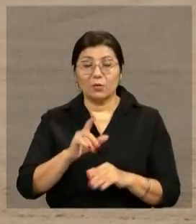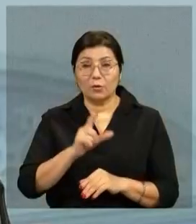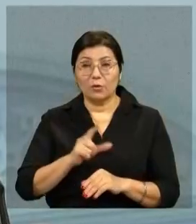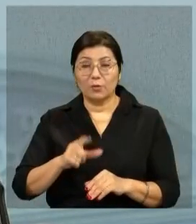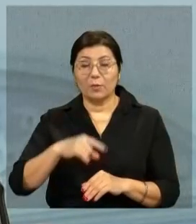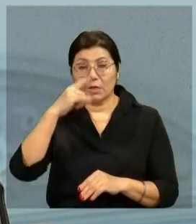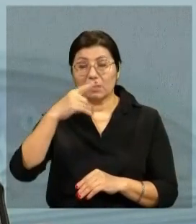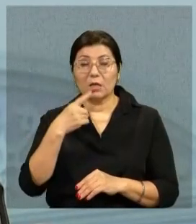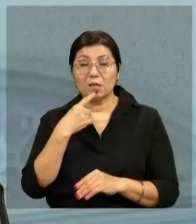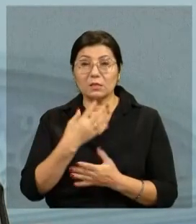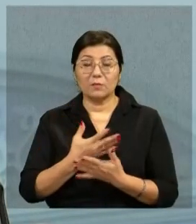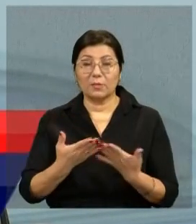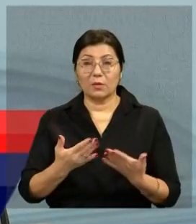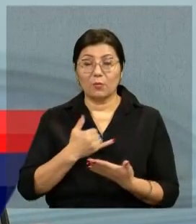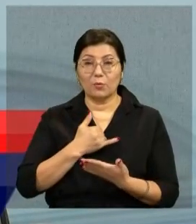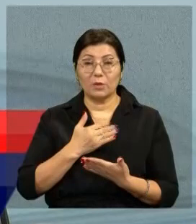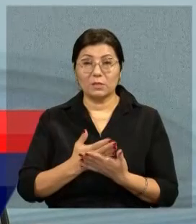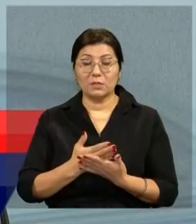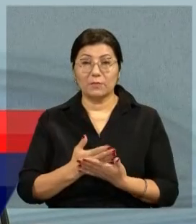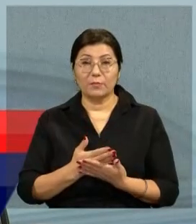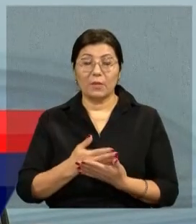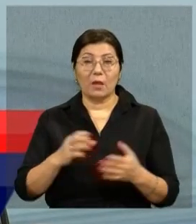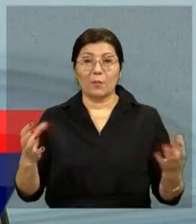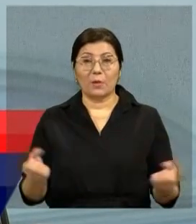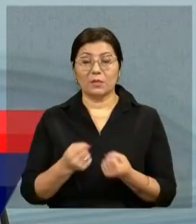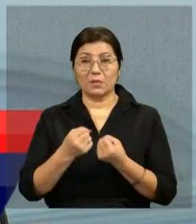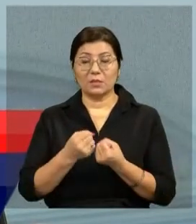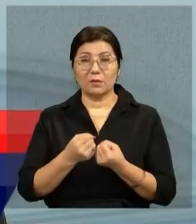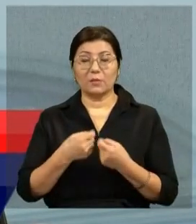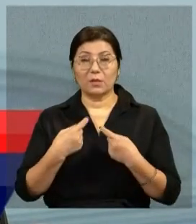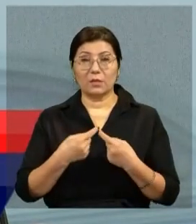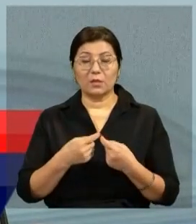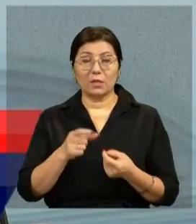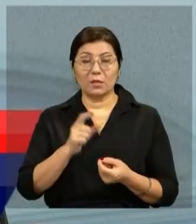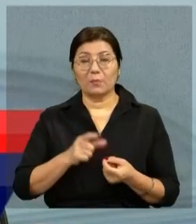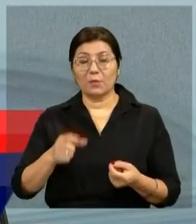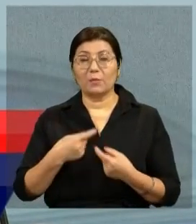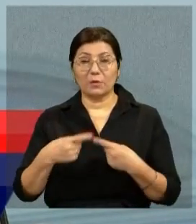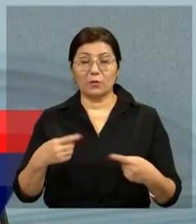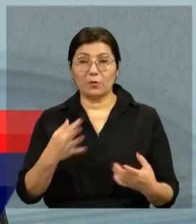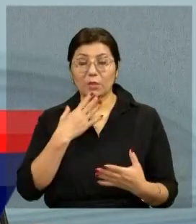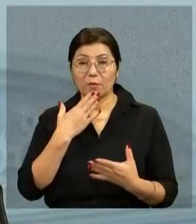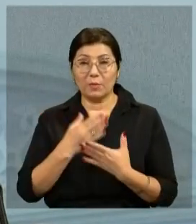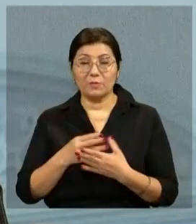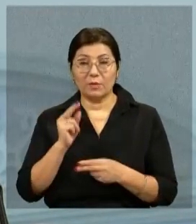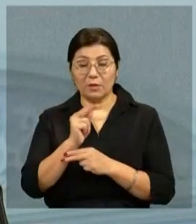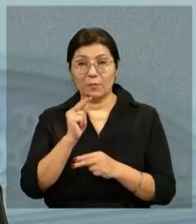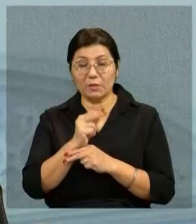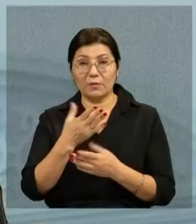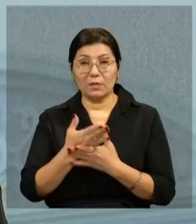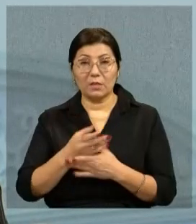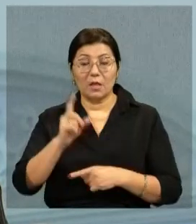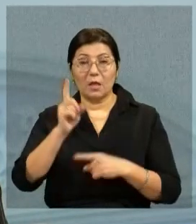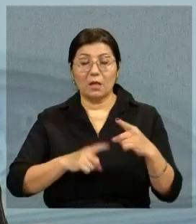национальности. В области оказывается поддержка представителям других национальностей в изучении государственного и родных языков